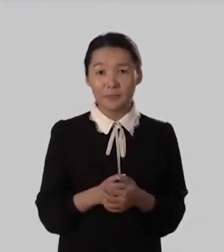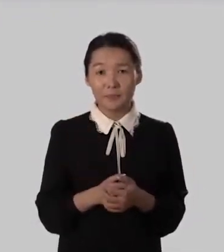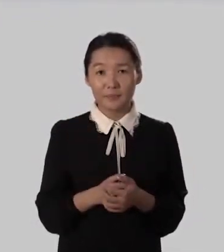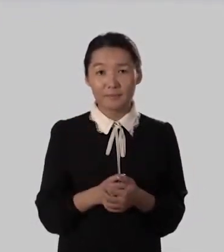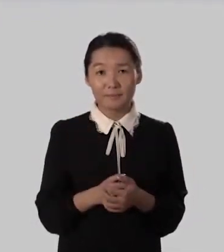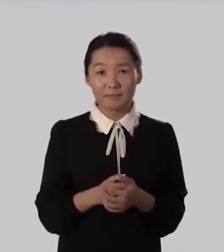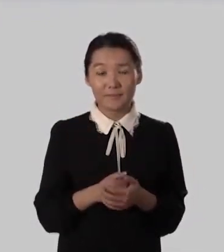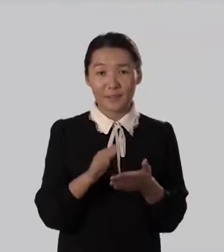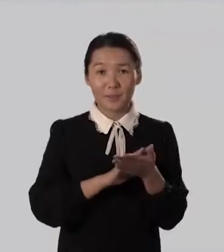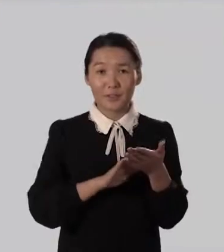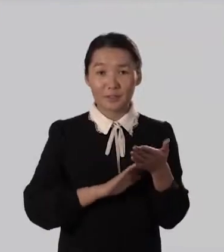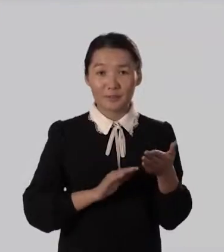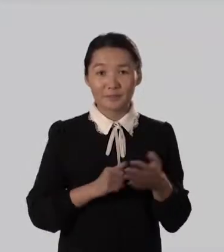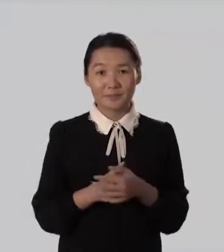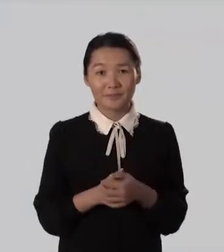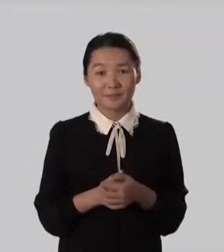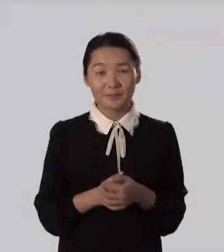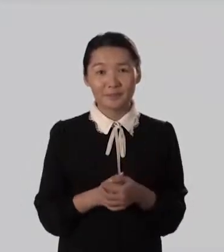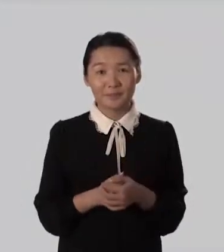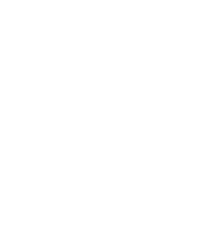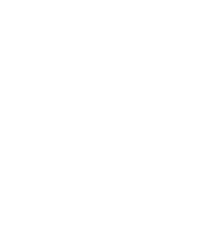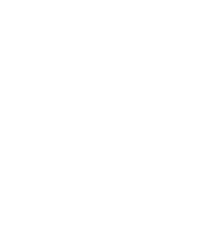так пишем